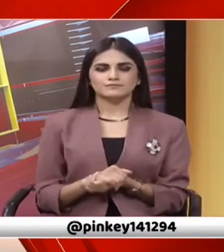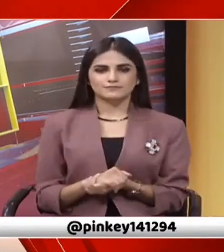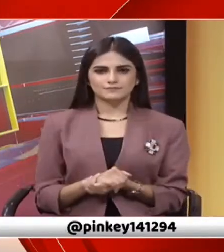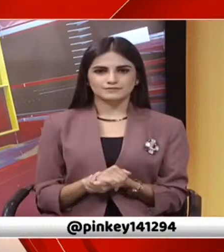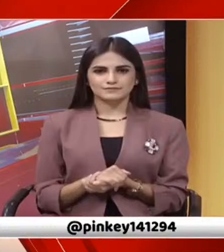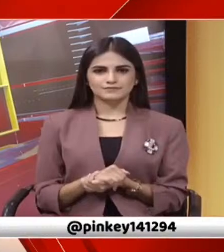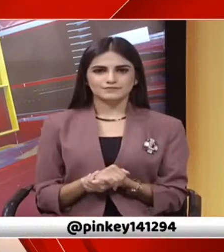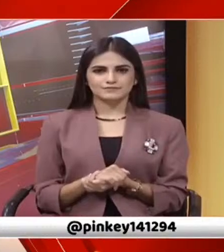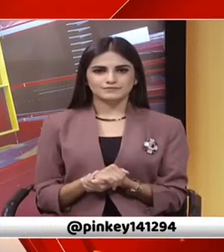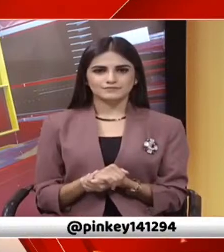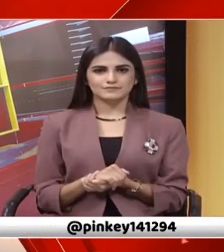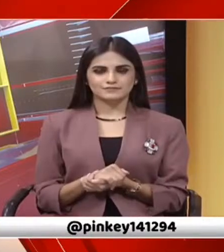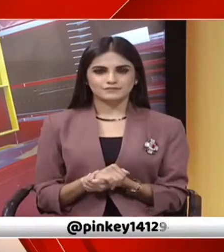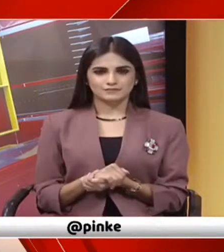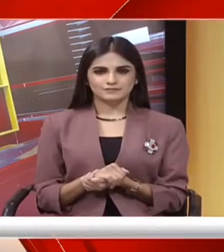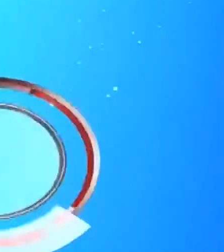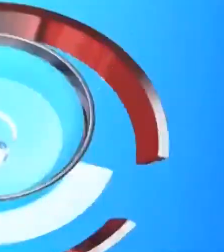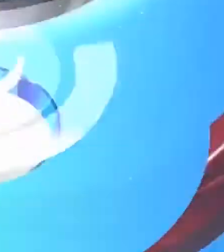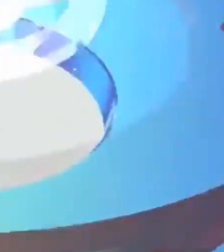की